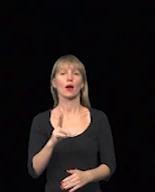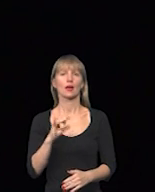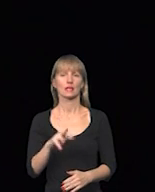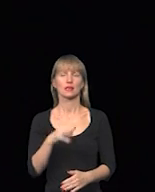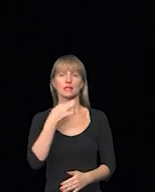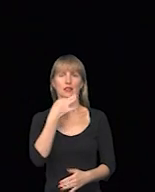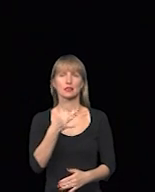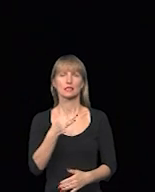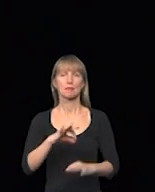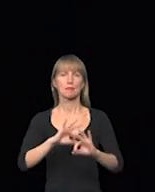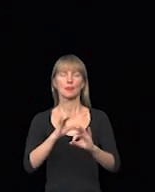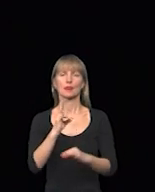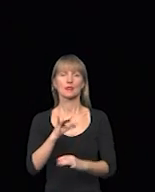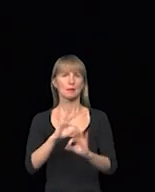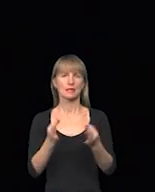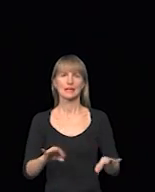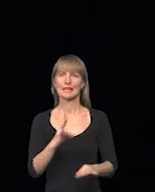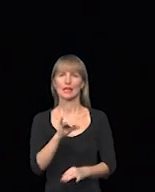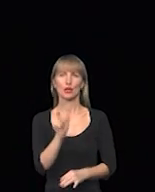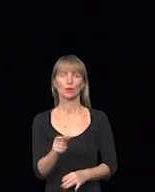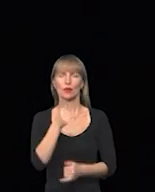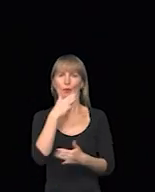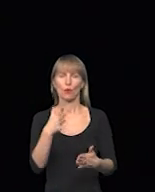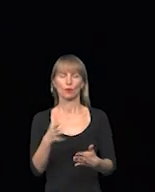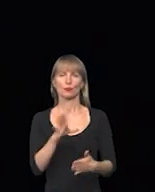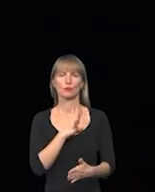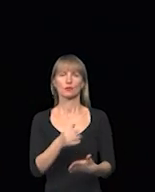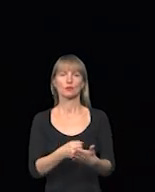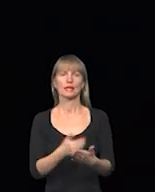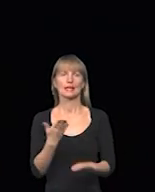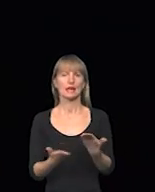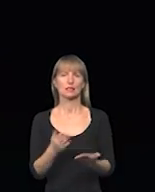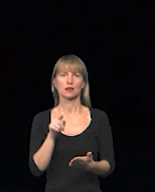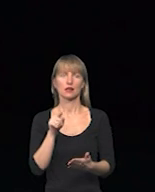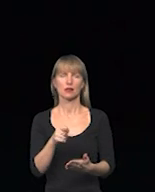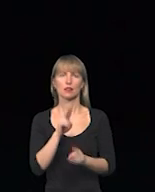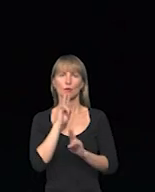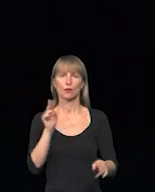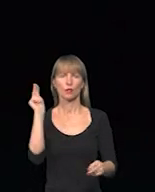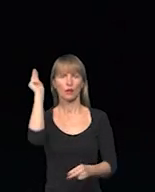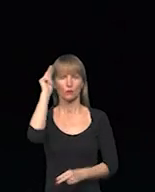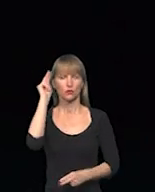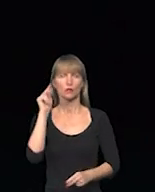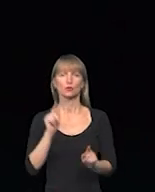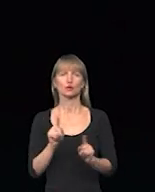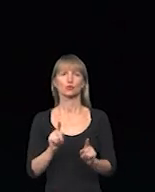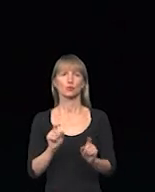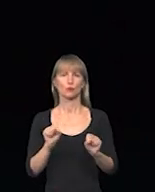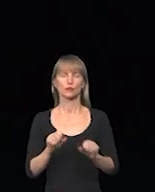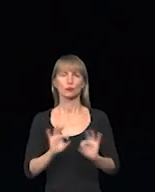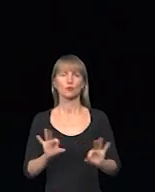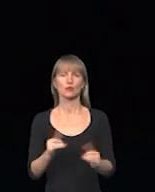«Ні мистецтво, ні мудрість не можуть бути досягнуті, якщо їм не навчатися». Тож сьогодні розповідатимемо